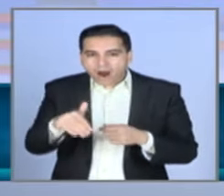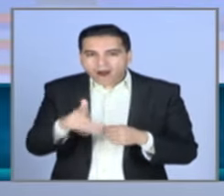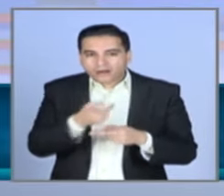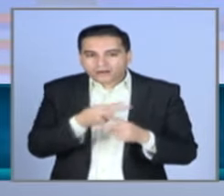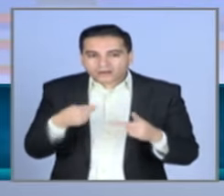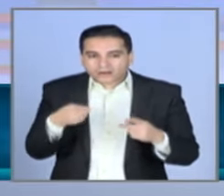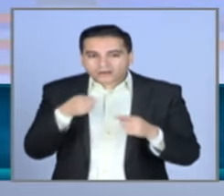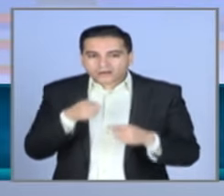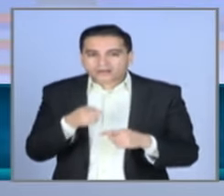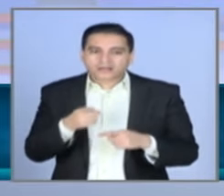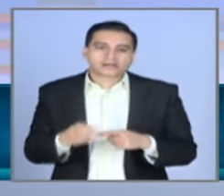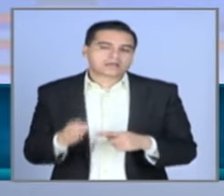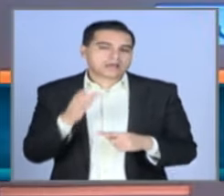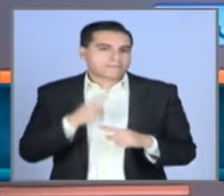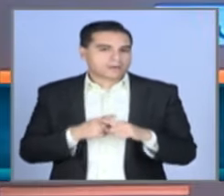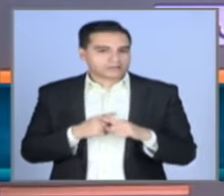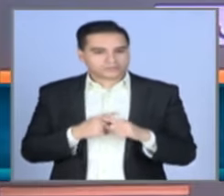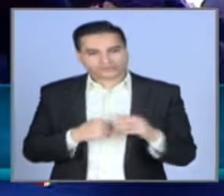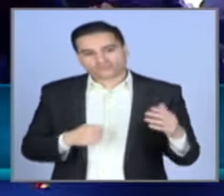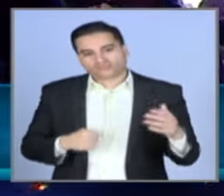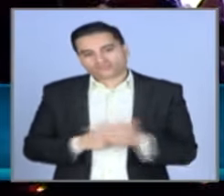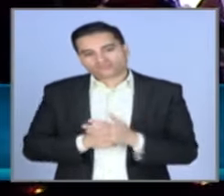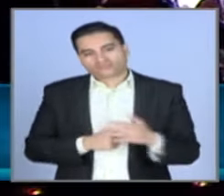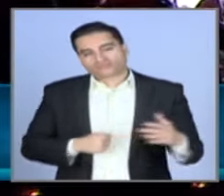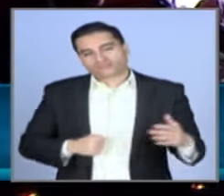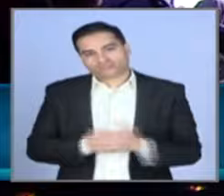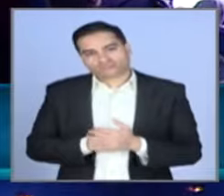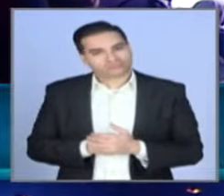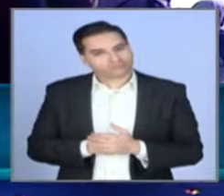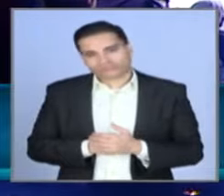الطفيليات إجابة خاطئة.